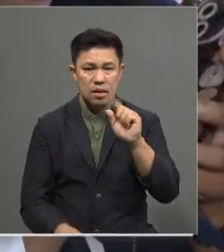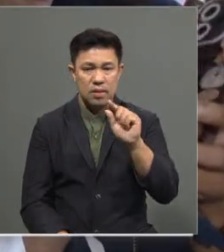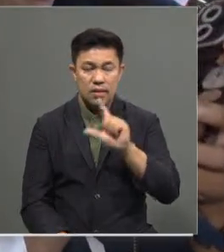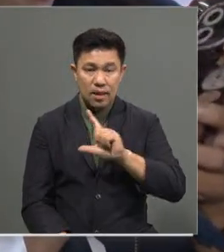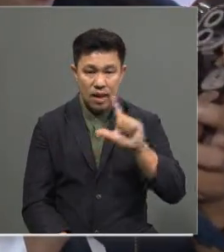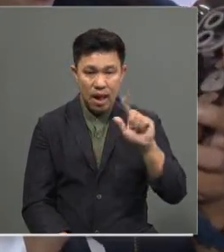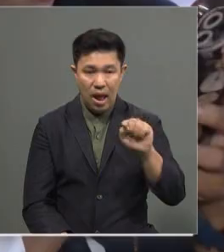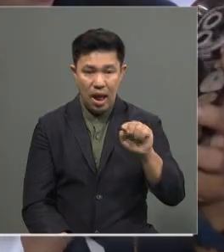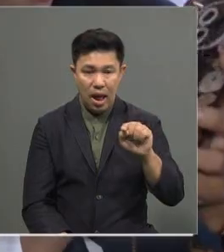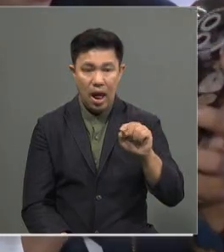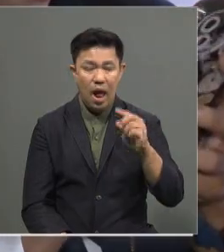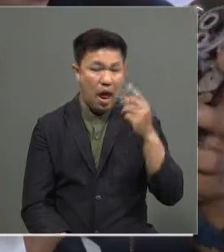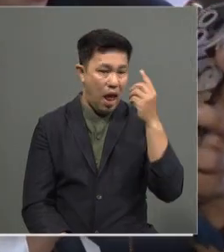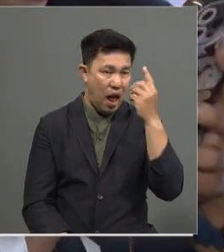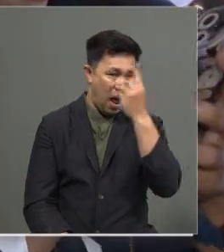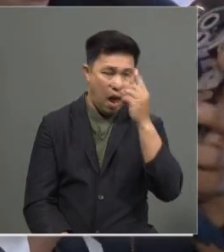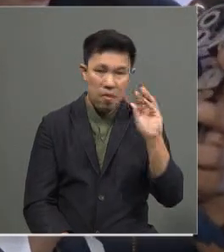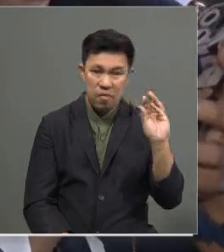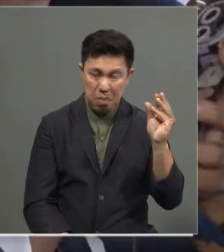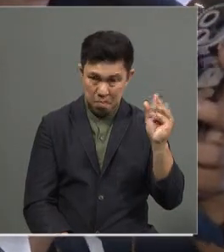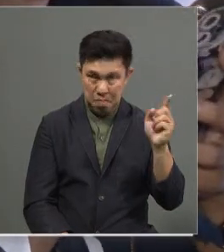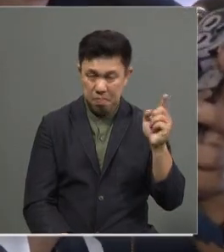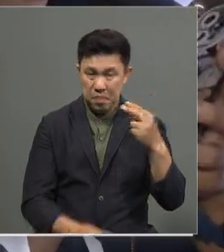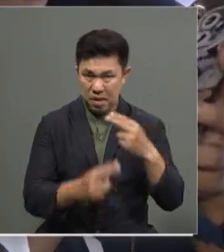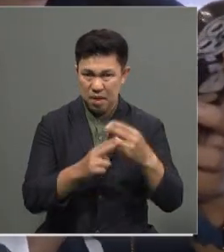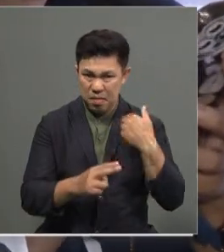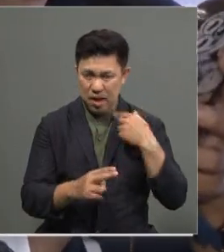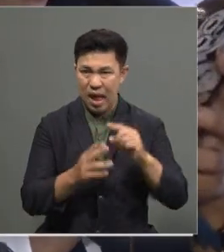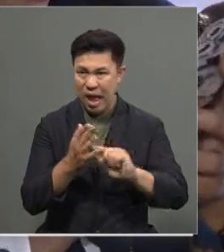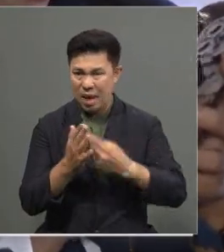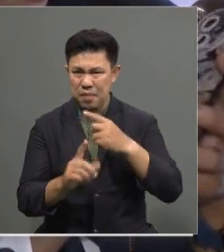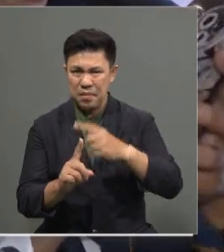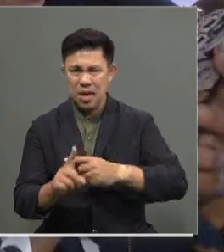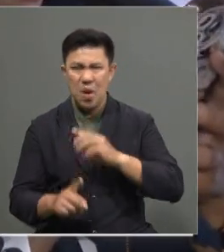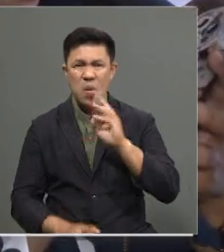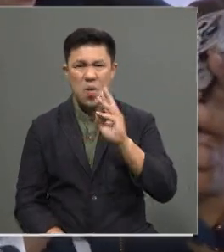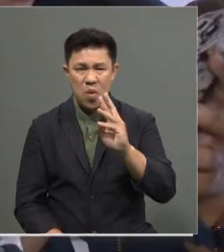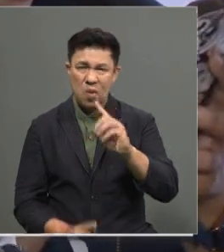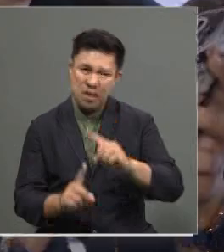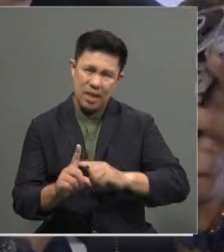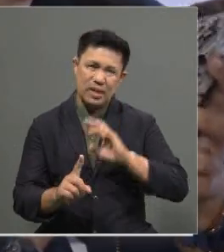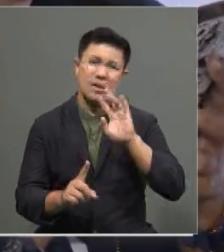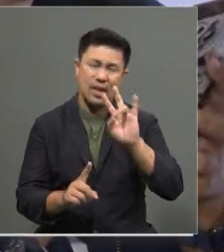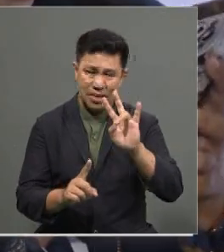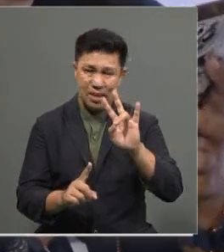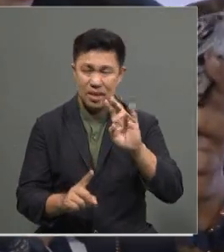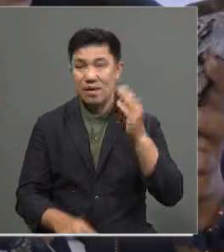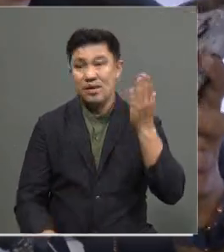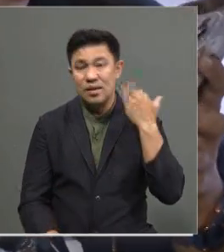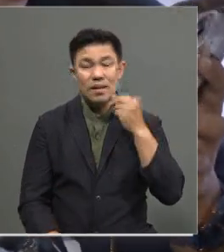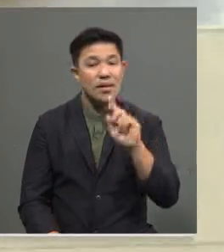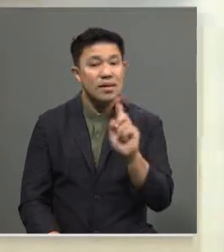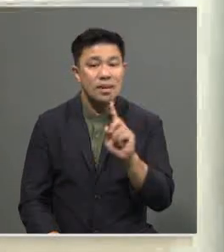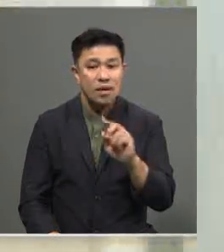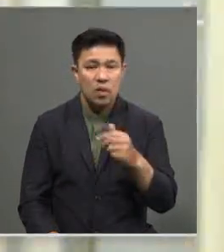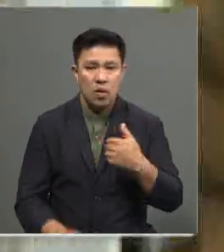คุณฟิล์มเข้าไปเกี่ยวข้องด้วยเนี่ยบอกว่าคดีนี้เนี่ยไทม์ไลน์มันเริ่มจากตอนเดือนมิถุนายนกรกฎาคมที่ผ่านมาตอนนั้นเนี่ยเริ่ม